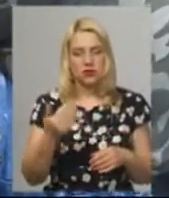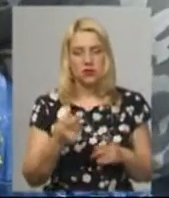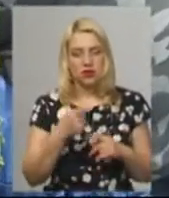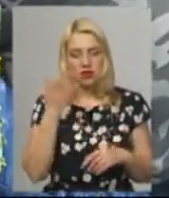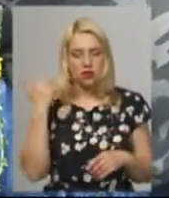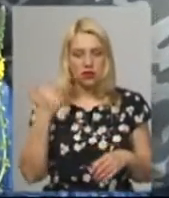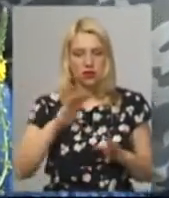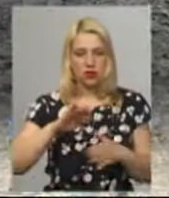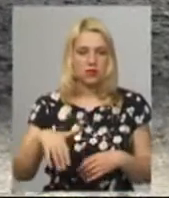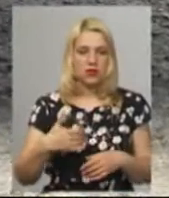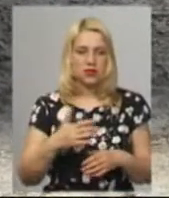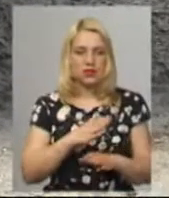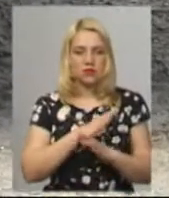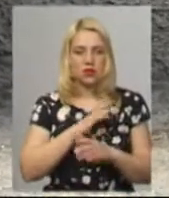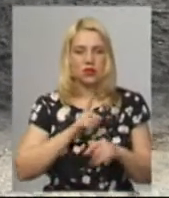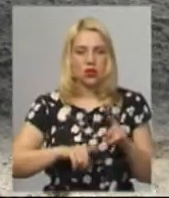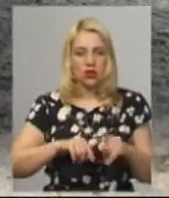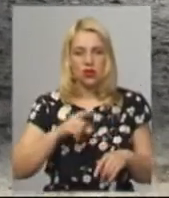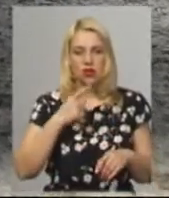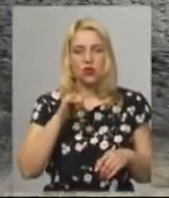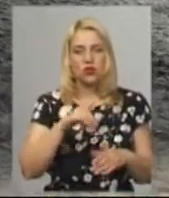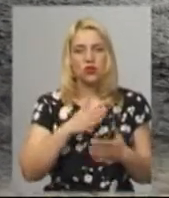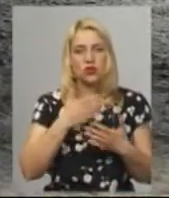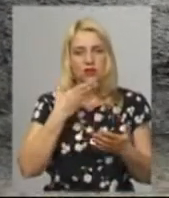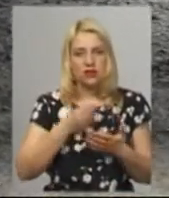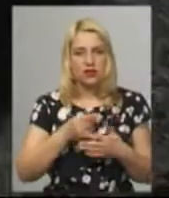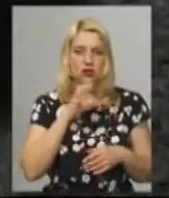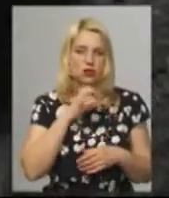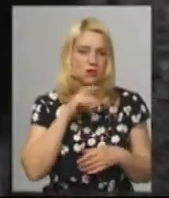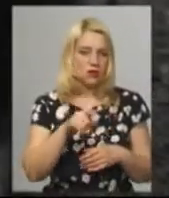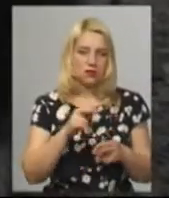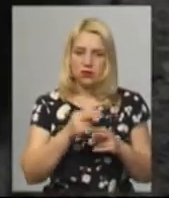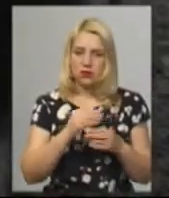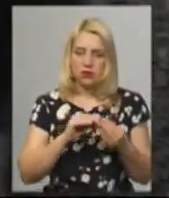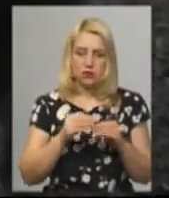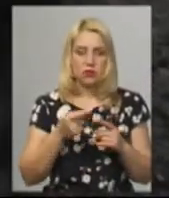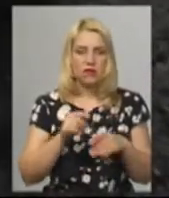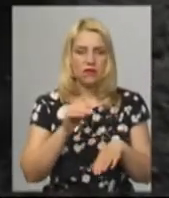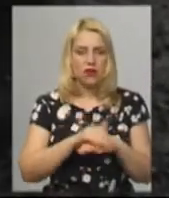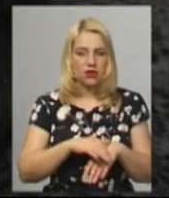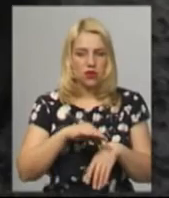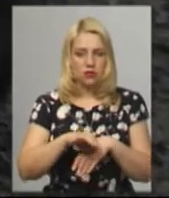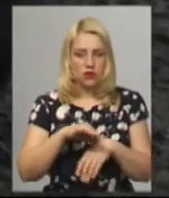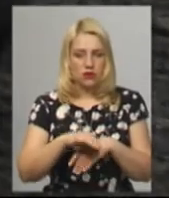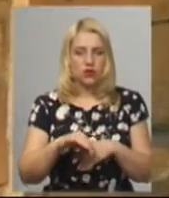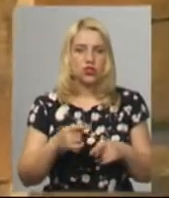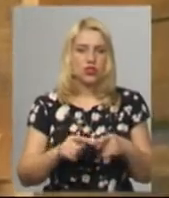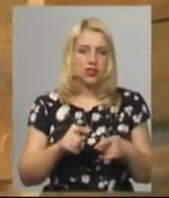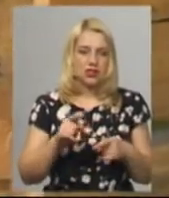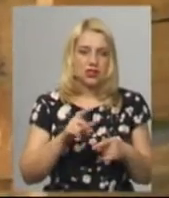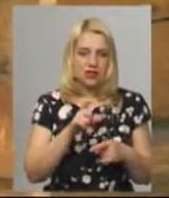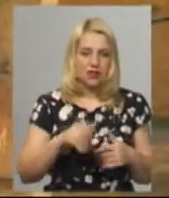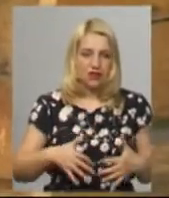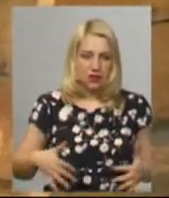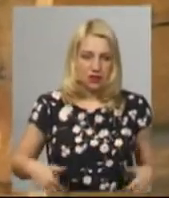тому після смерті родички. Додає, що має ще одного собаку, з яким жодних проблем не мав. За фактом жорстокого поводження з тваринами, слідчі